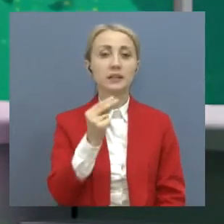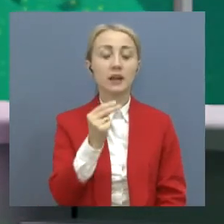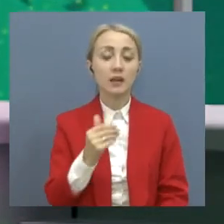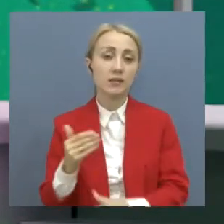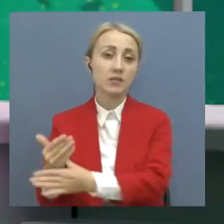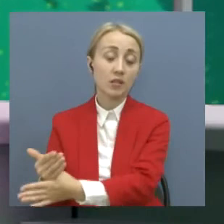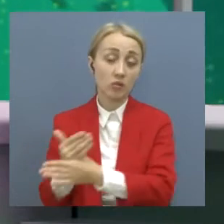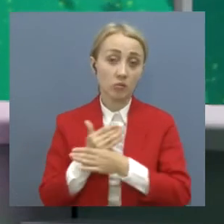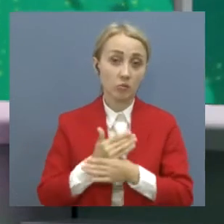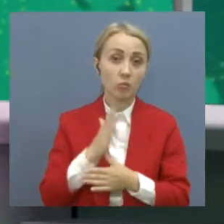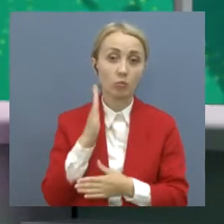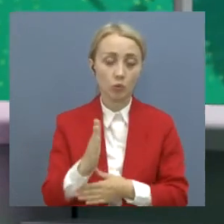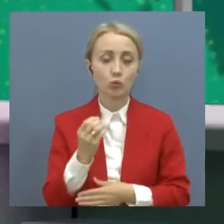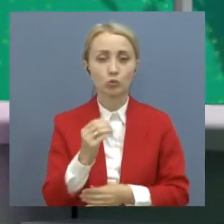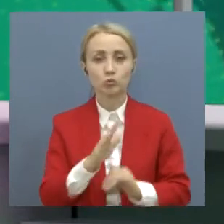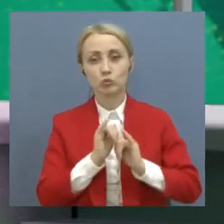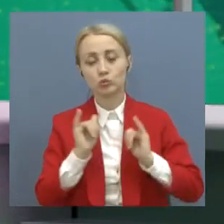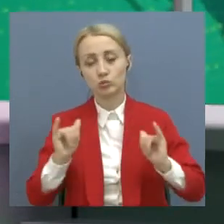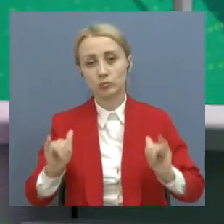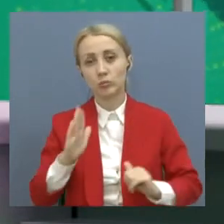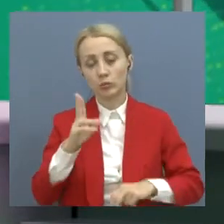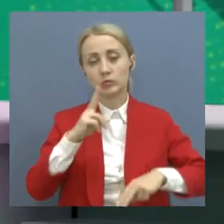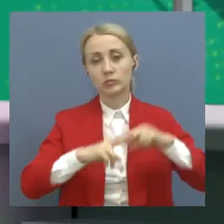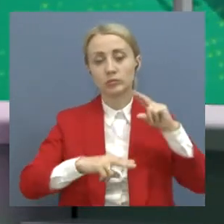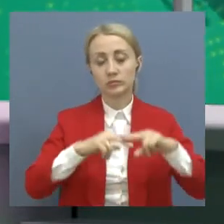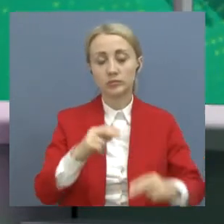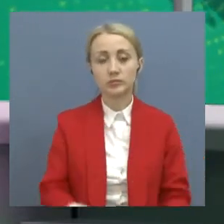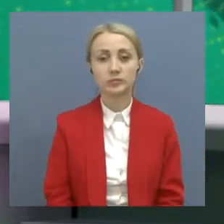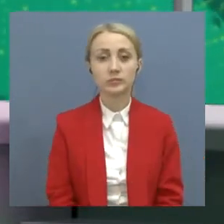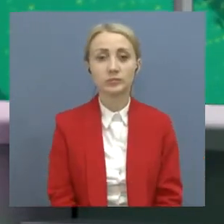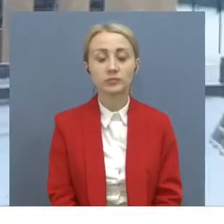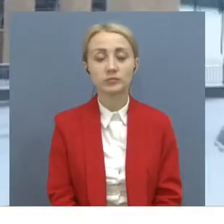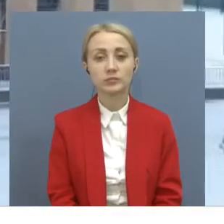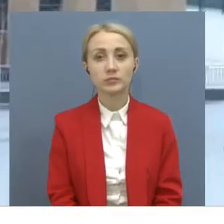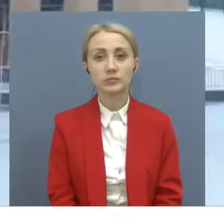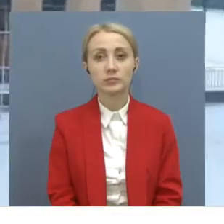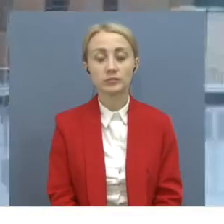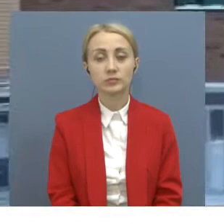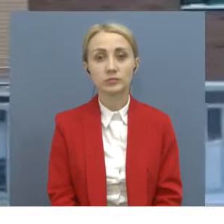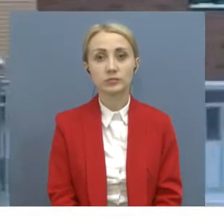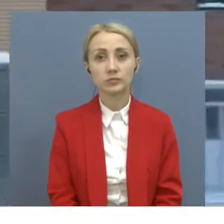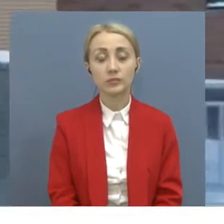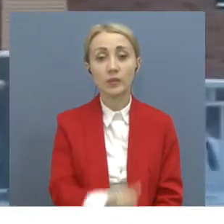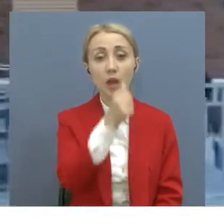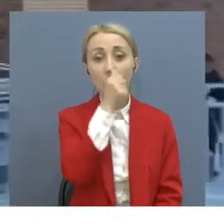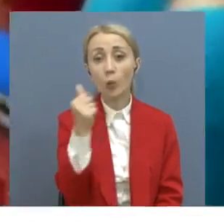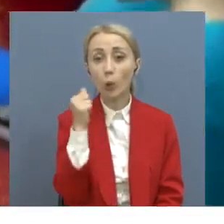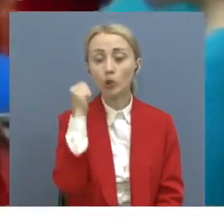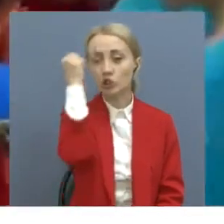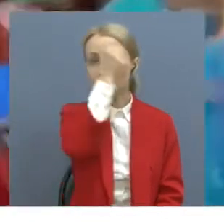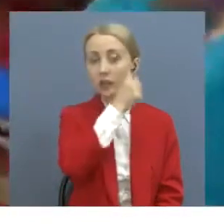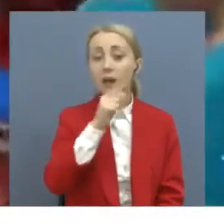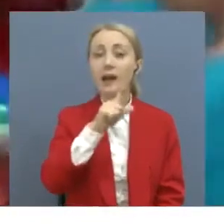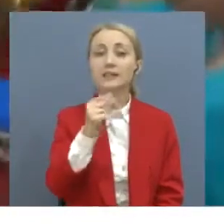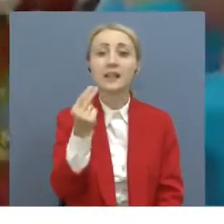инвестиция тарту арқылы жүзеге асырылып жатқан басқа да жобалар бар. Өткен жылы кәсіпкерлердің жеке инвестициясы